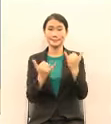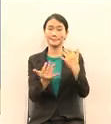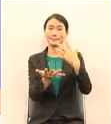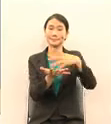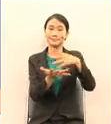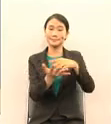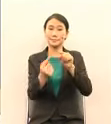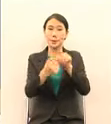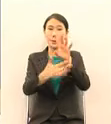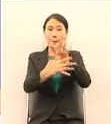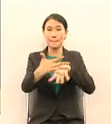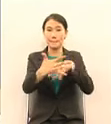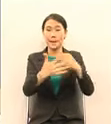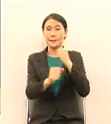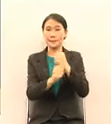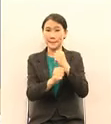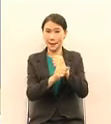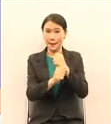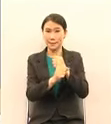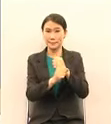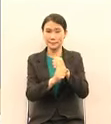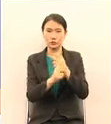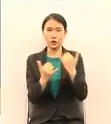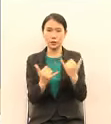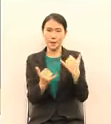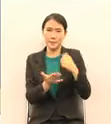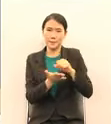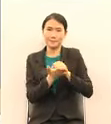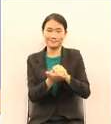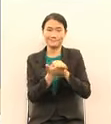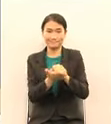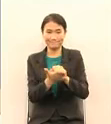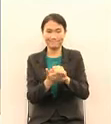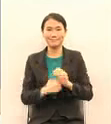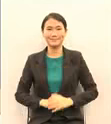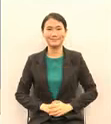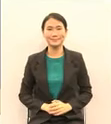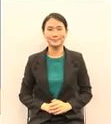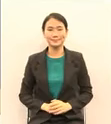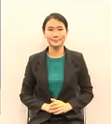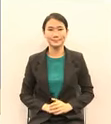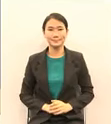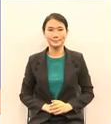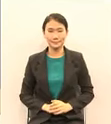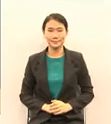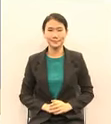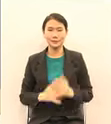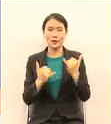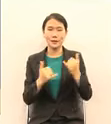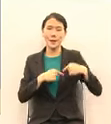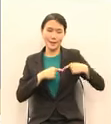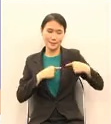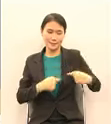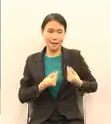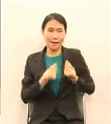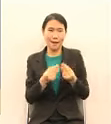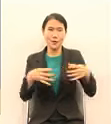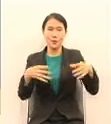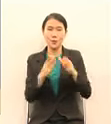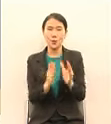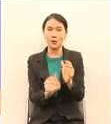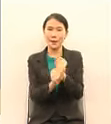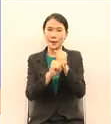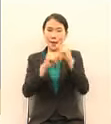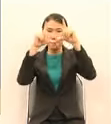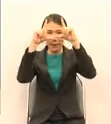การดำเนินการในพื้นที่นะครับที่เราให้บริการอยู่ก็ให้กำลังใจกับทีมของเราทุกคนนะ